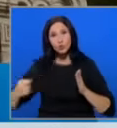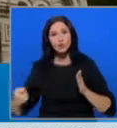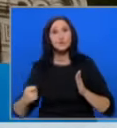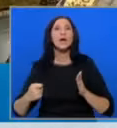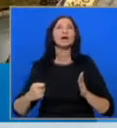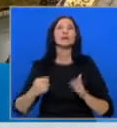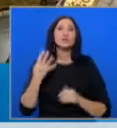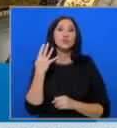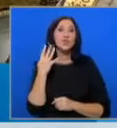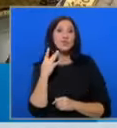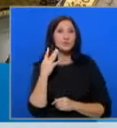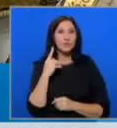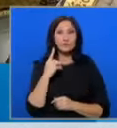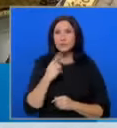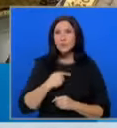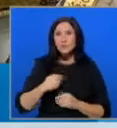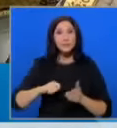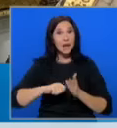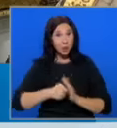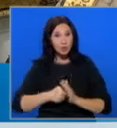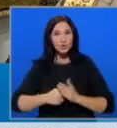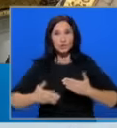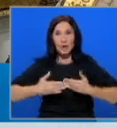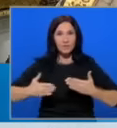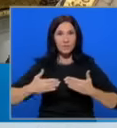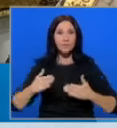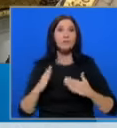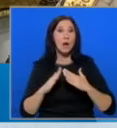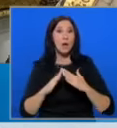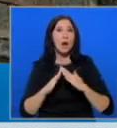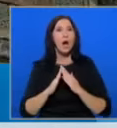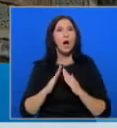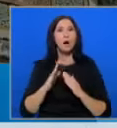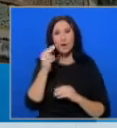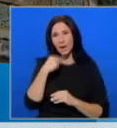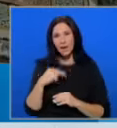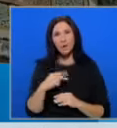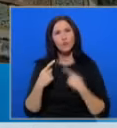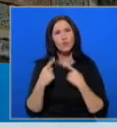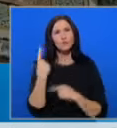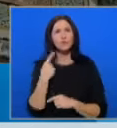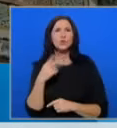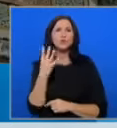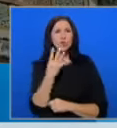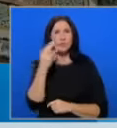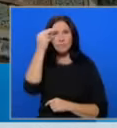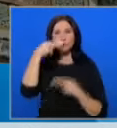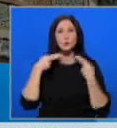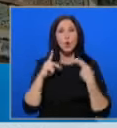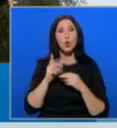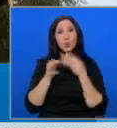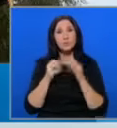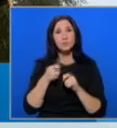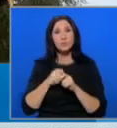ден порти на храма и да възстановят богослуженията. Разговаряхме с един от 4-мата български свещеници, който обясни, че се прави